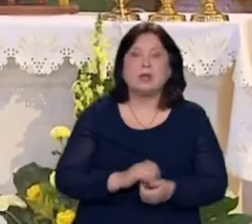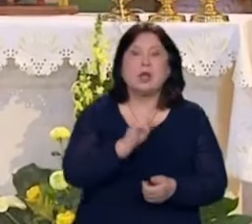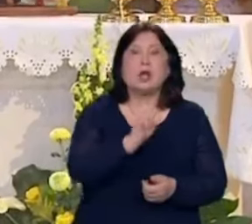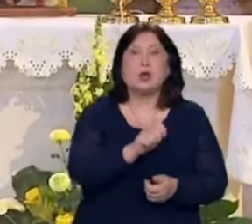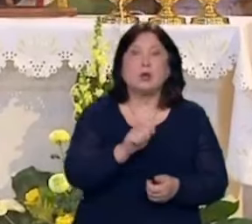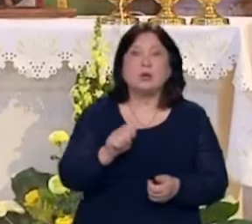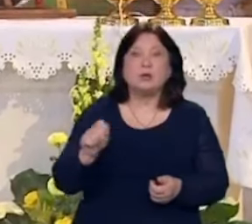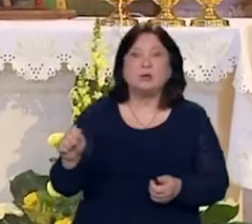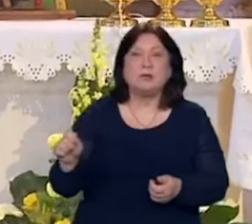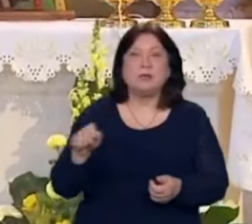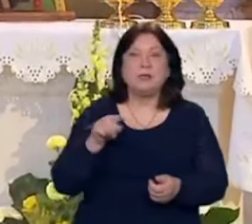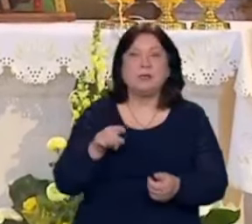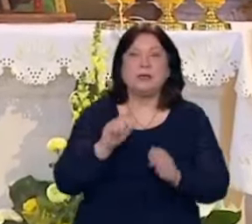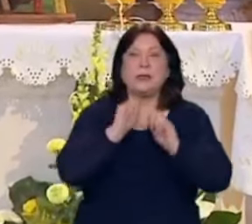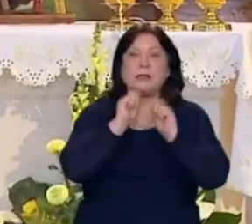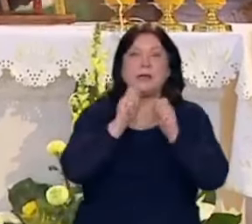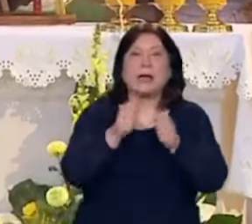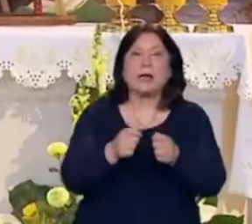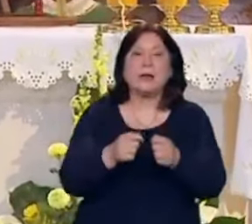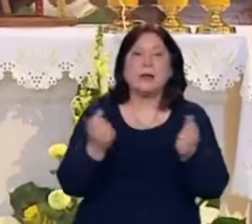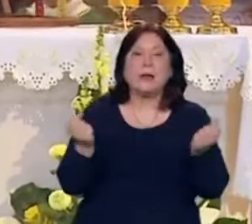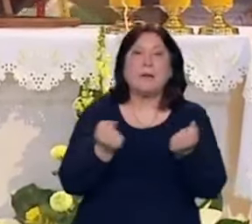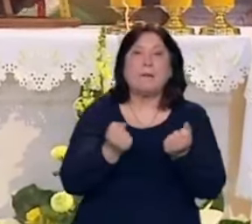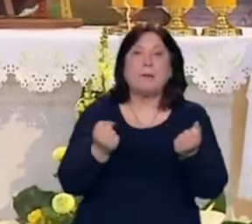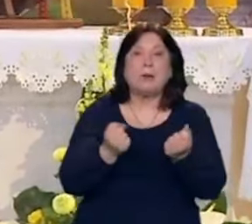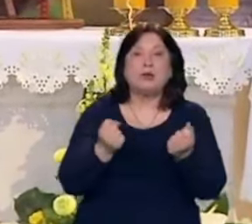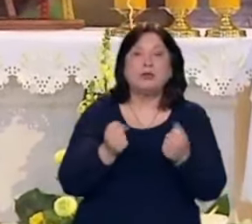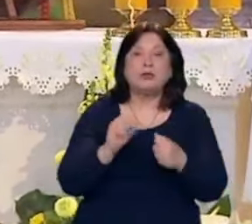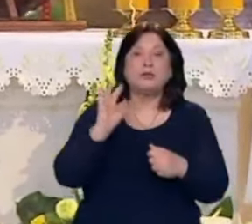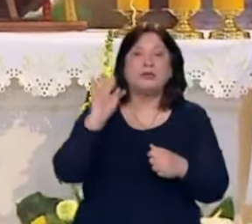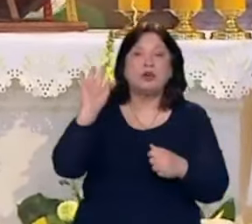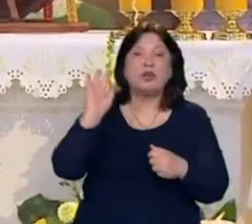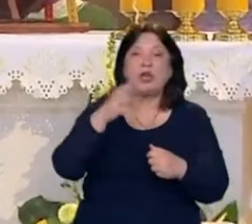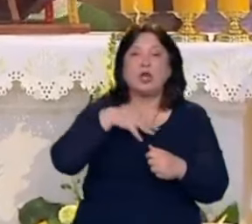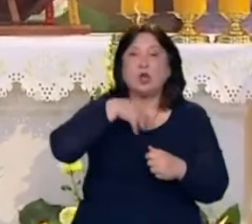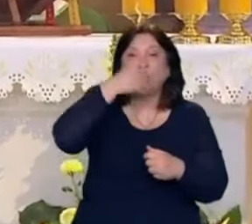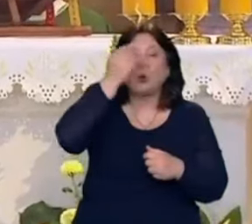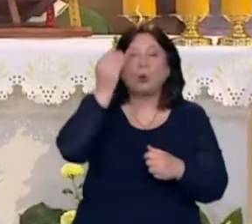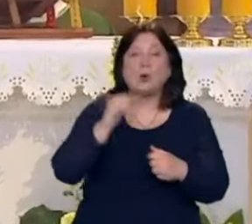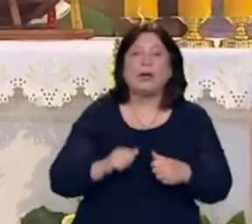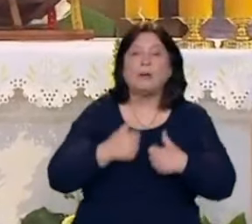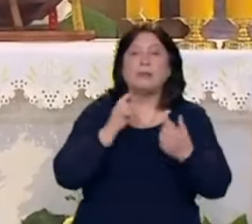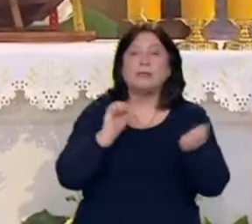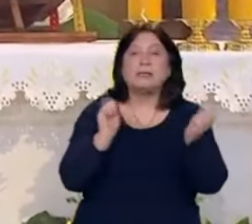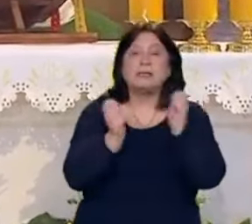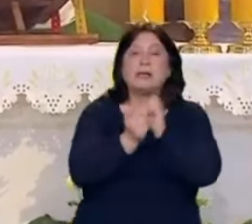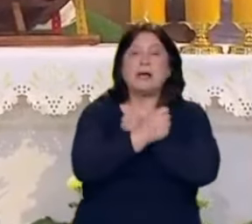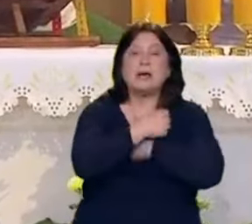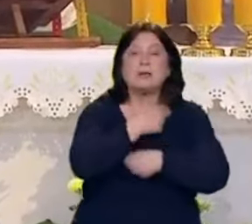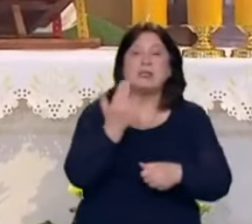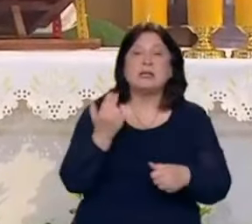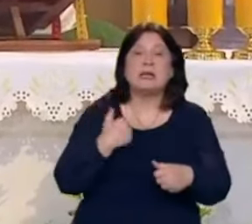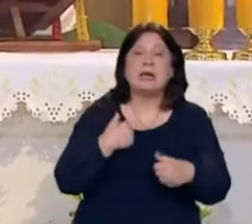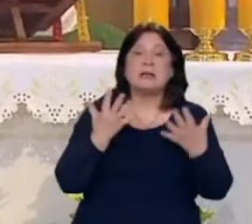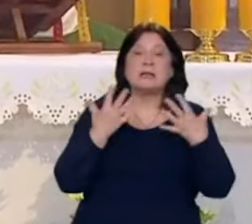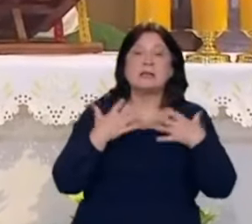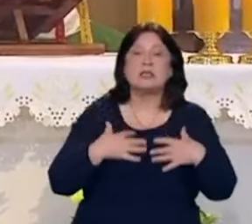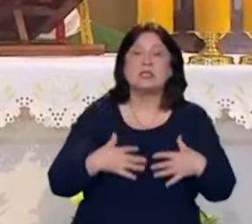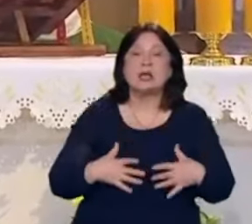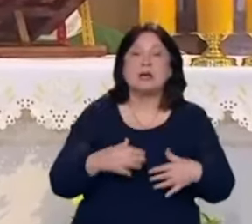uświęć te dary mocą twojego ducha aby stały się dla nas ciałem